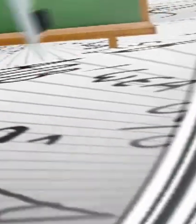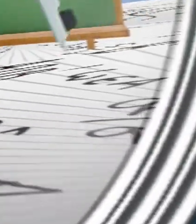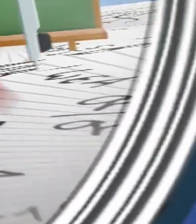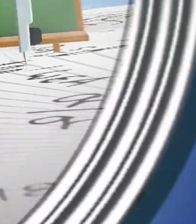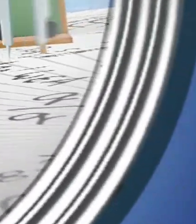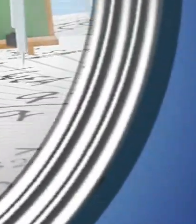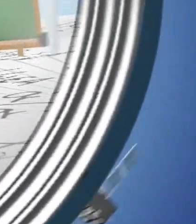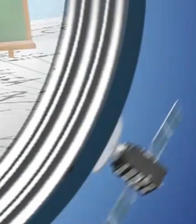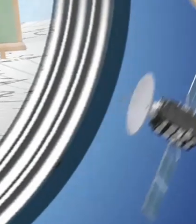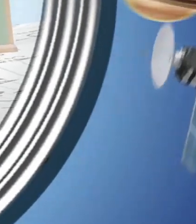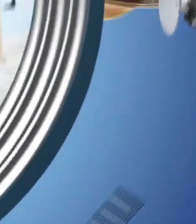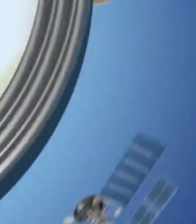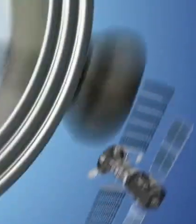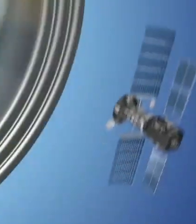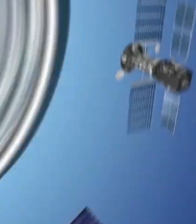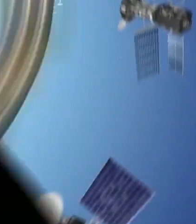Muzica